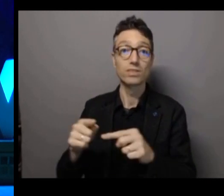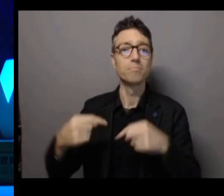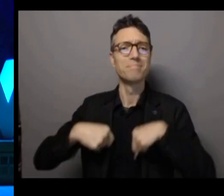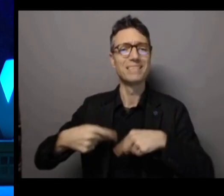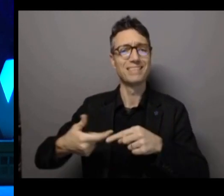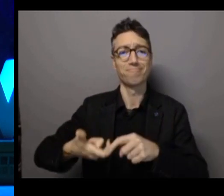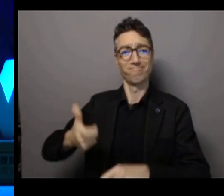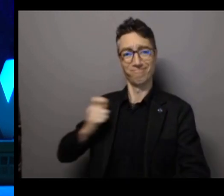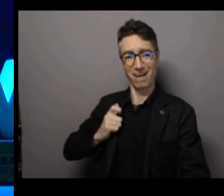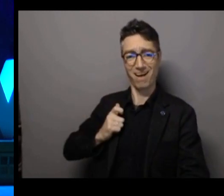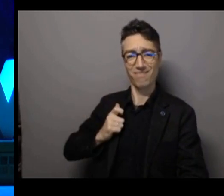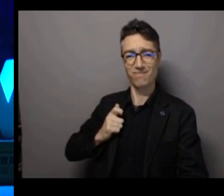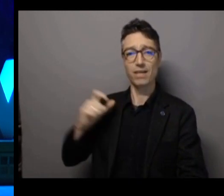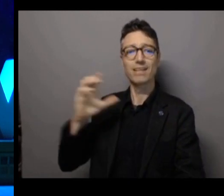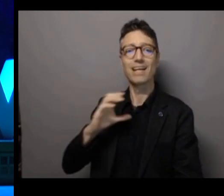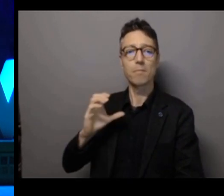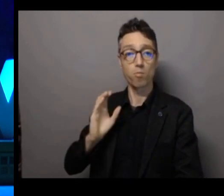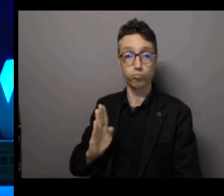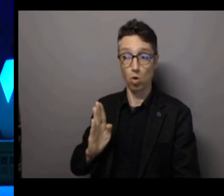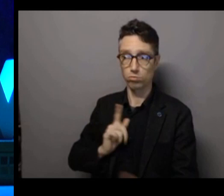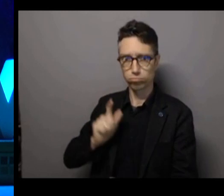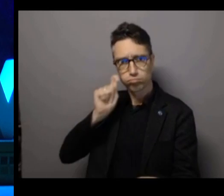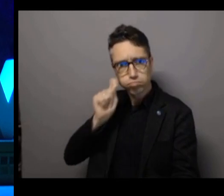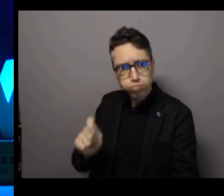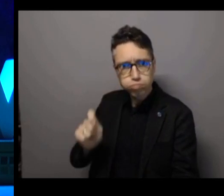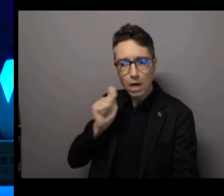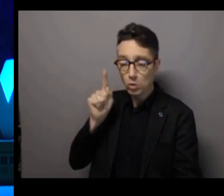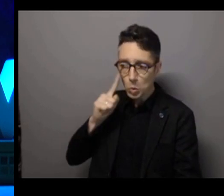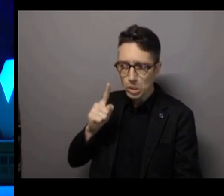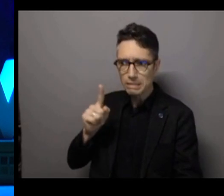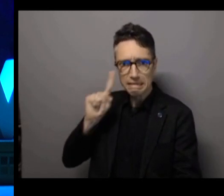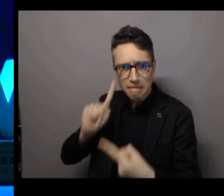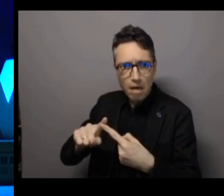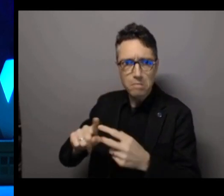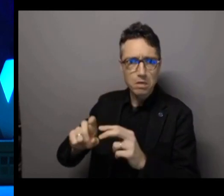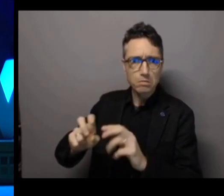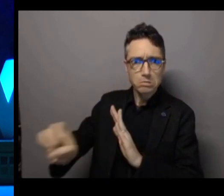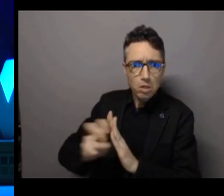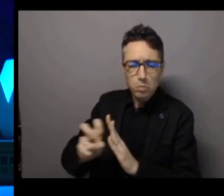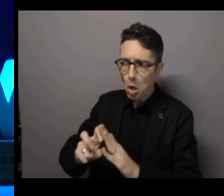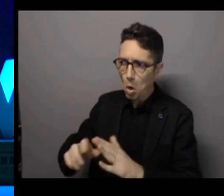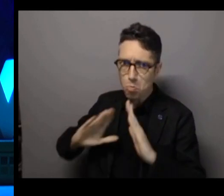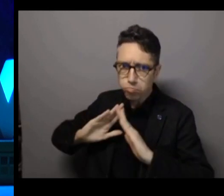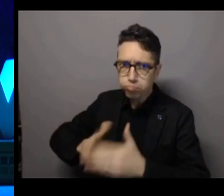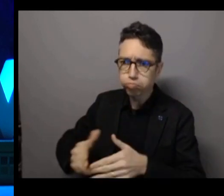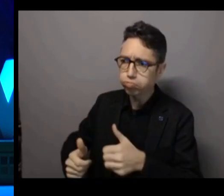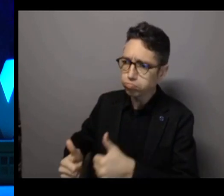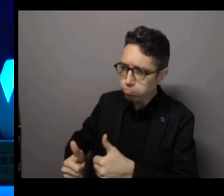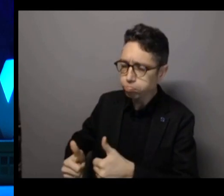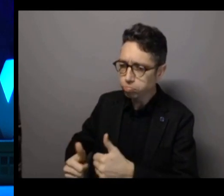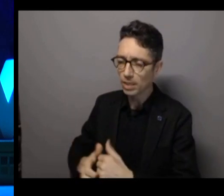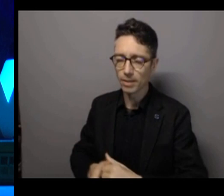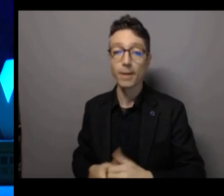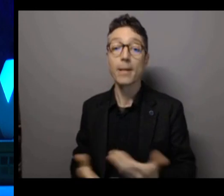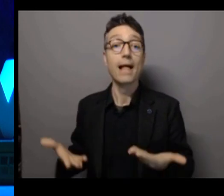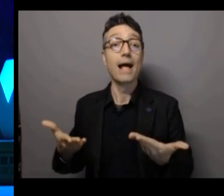été extrêmement mobilisé sur cette question des transports, c'est l'effet mobilisateur inédit